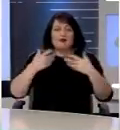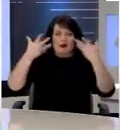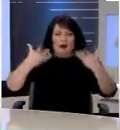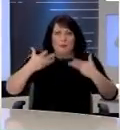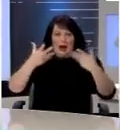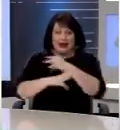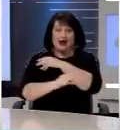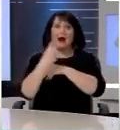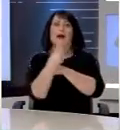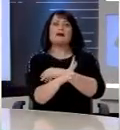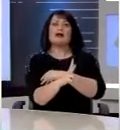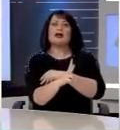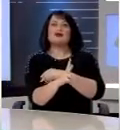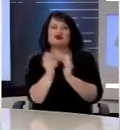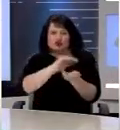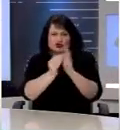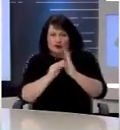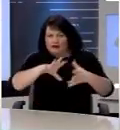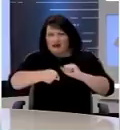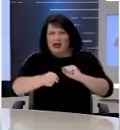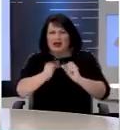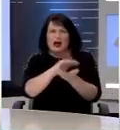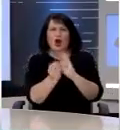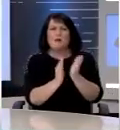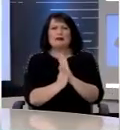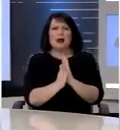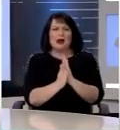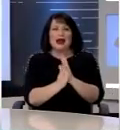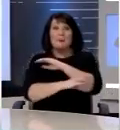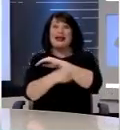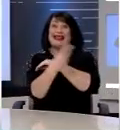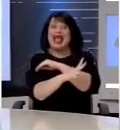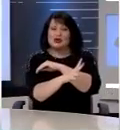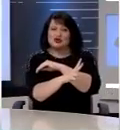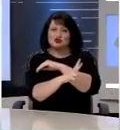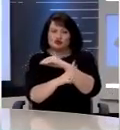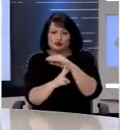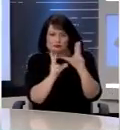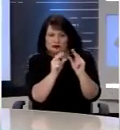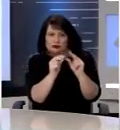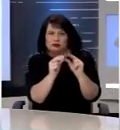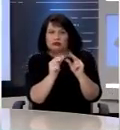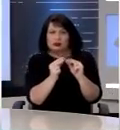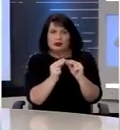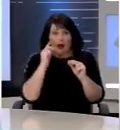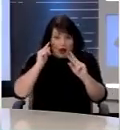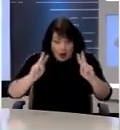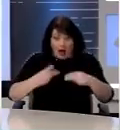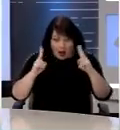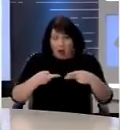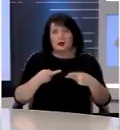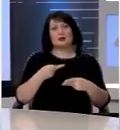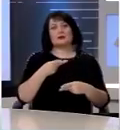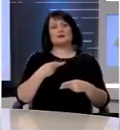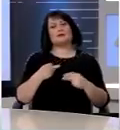συνομιλίες του γραμματέα σας με κυκλώματα βίας, μετά τις αποκαλύψεις που αφορούσαν την κατάθεση